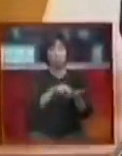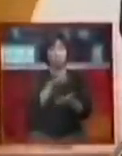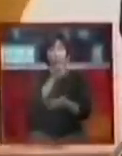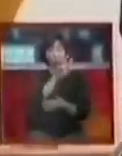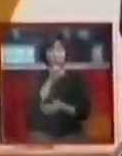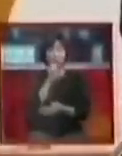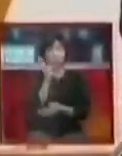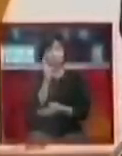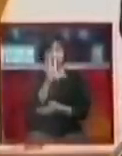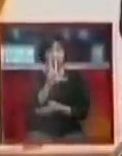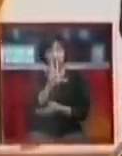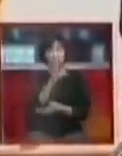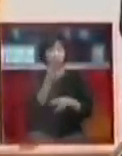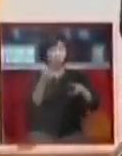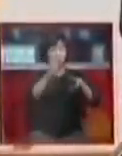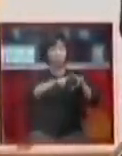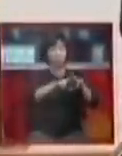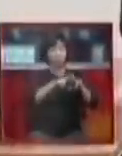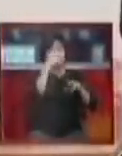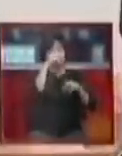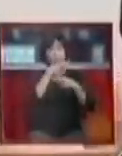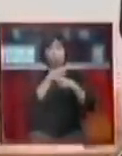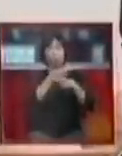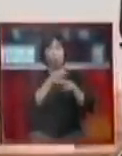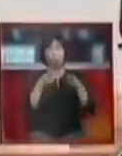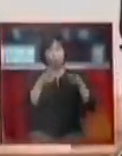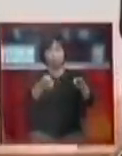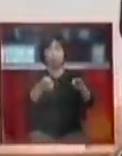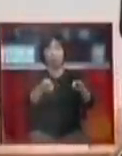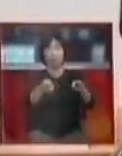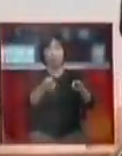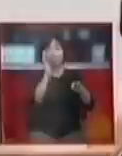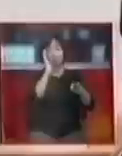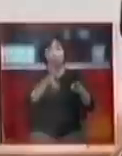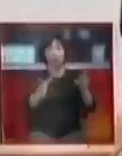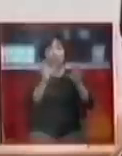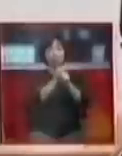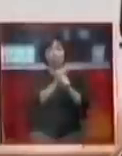2,275 kilometers pa ang may dadagdag na natapos na rin po.